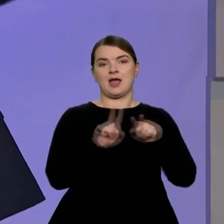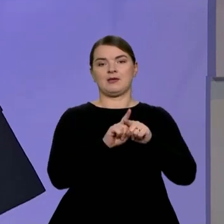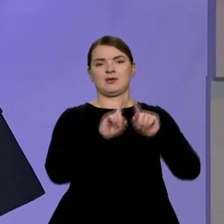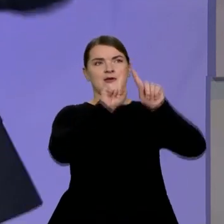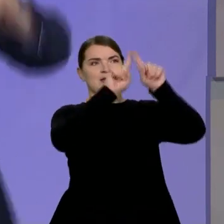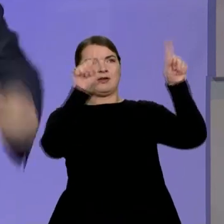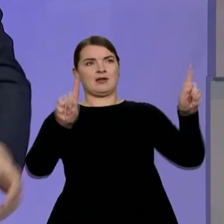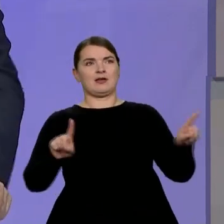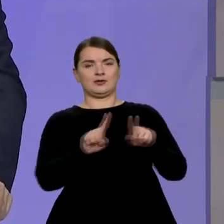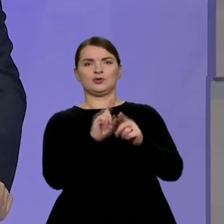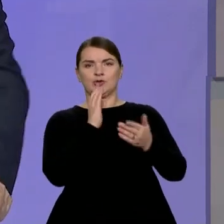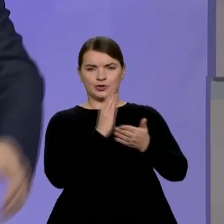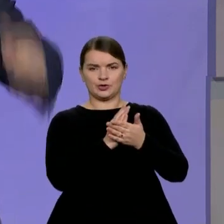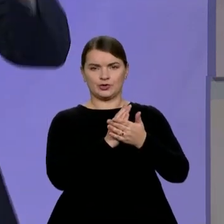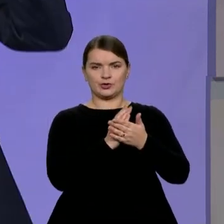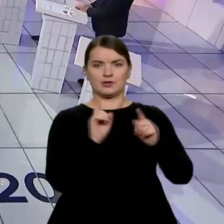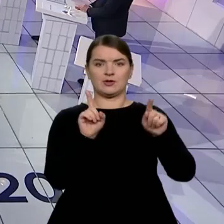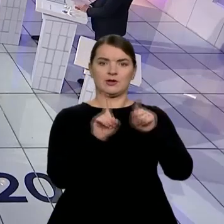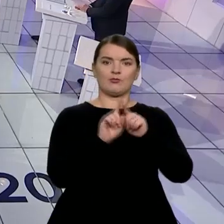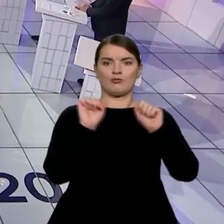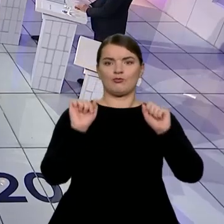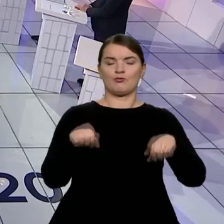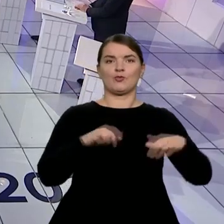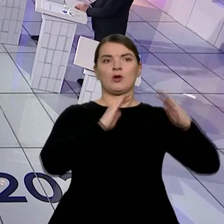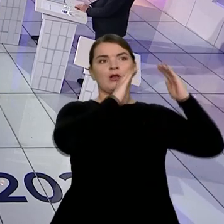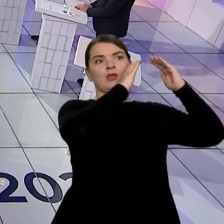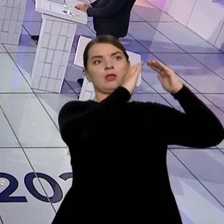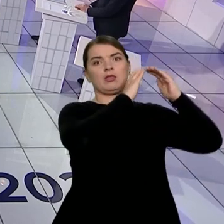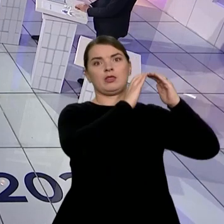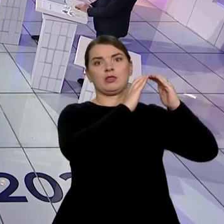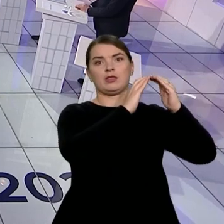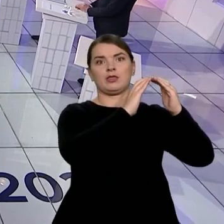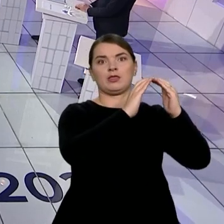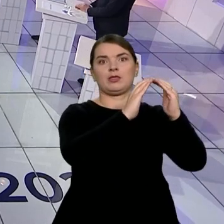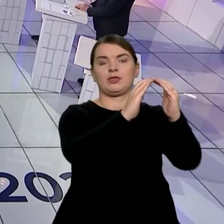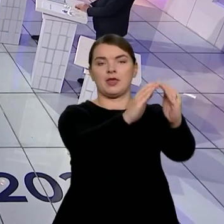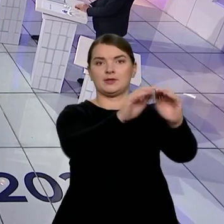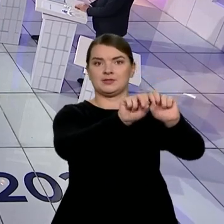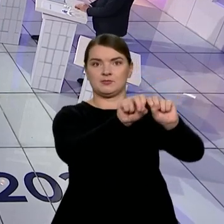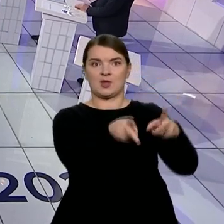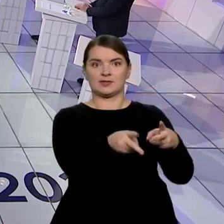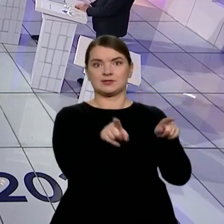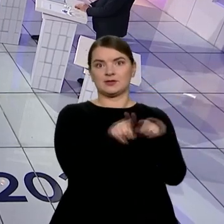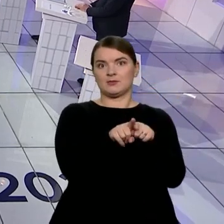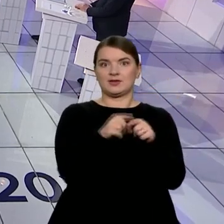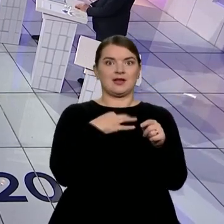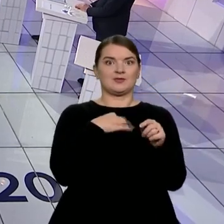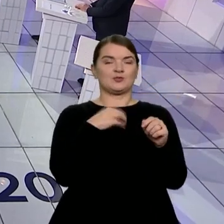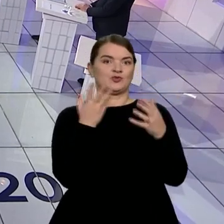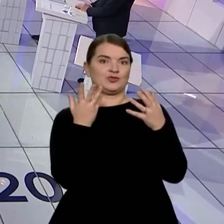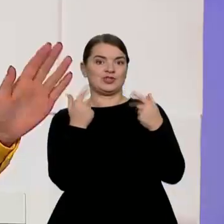didelis per visą tą Broadway'ą, kuris uždengia ir, na, sakykime, tai sezoniškumui nebet būtų įtakos,